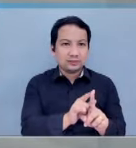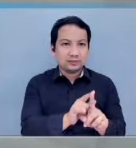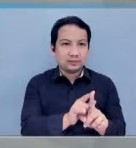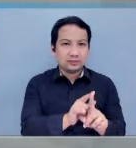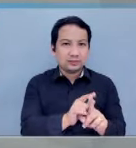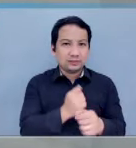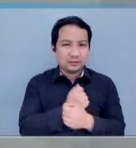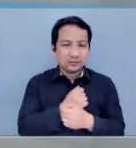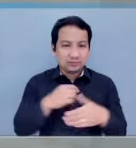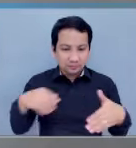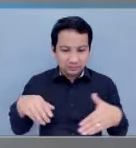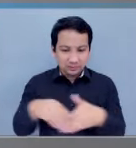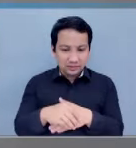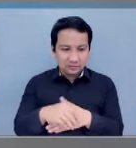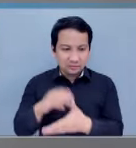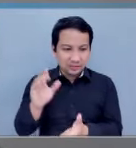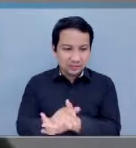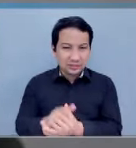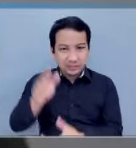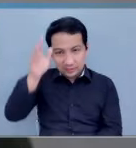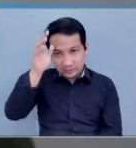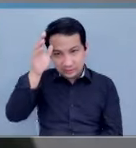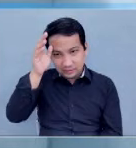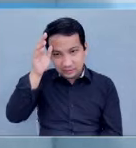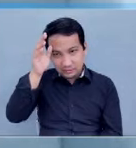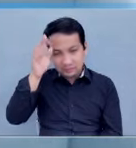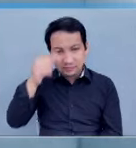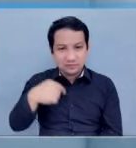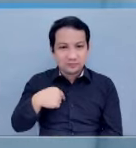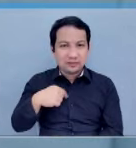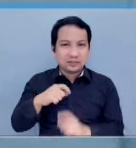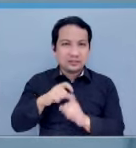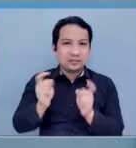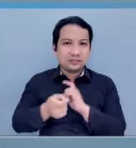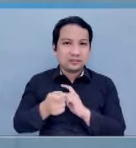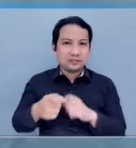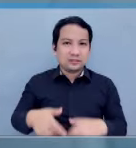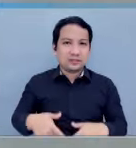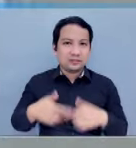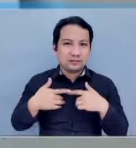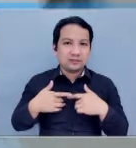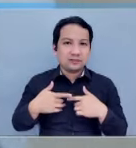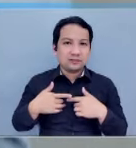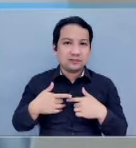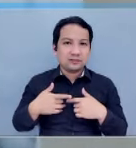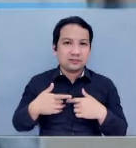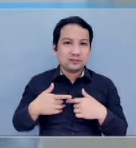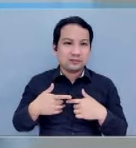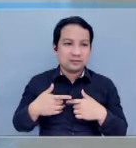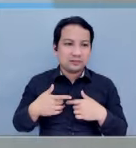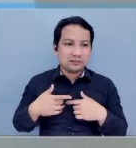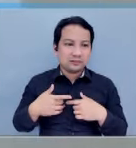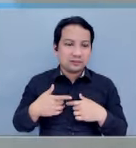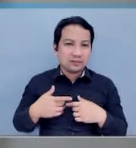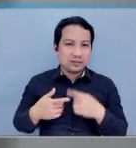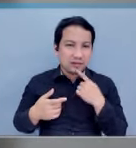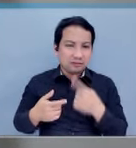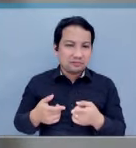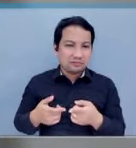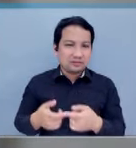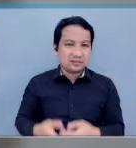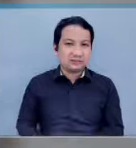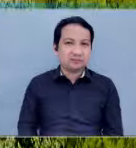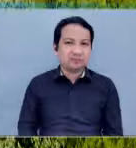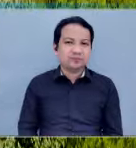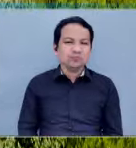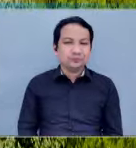God. Dun pa lang, parang dumilim na yung ano niya. Yung buhay niya. And he's out for Vlad, yeah? Yeah! Ah, he's out